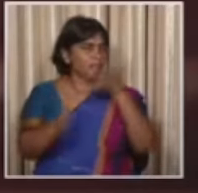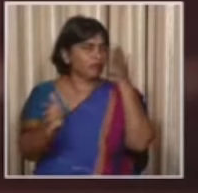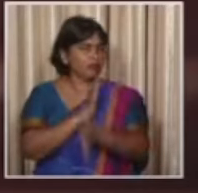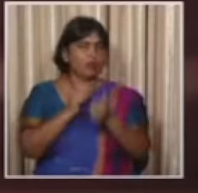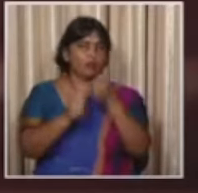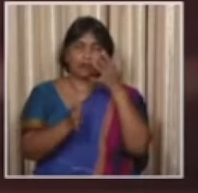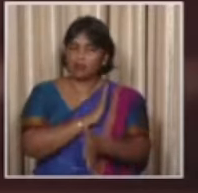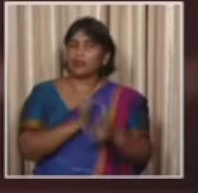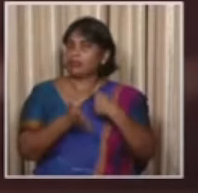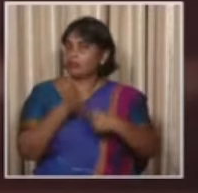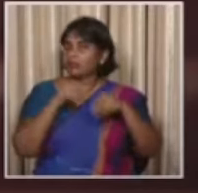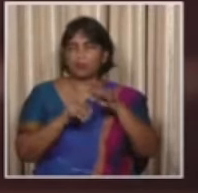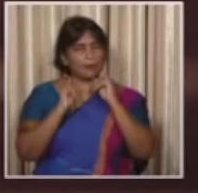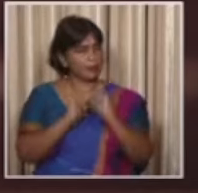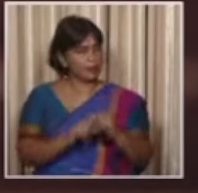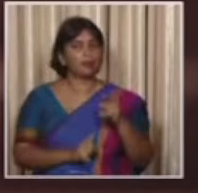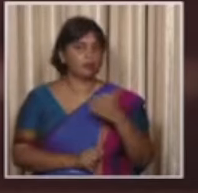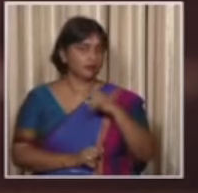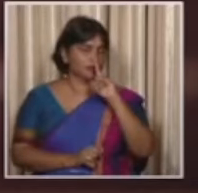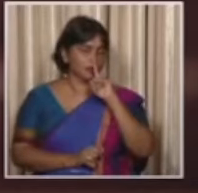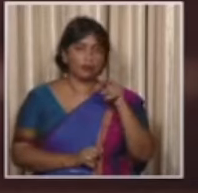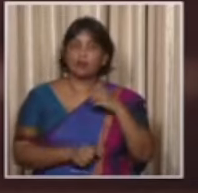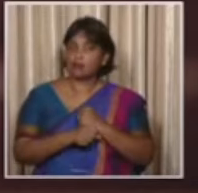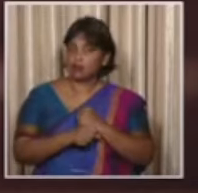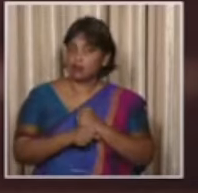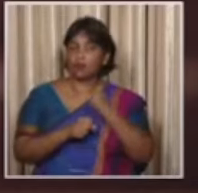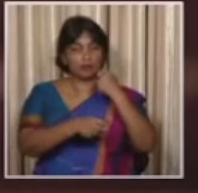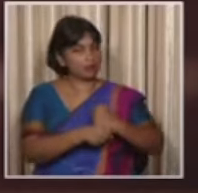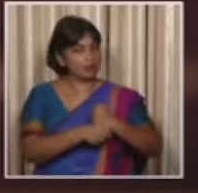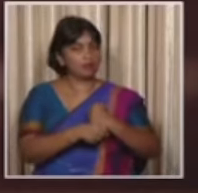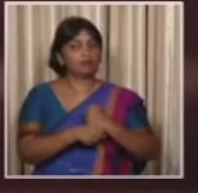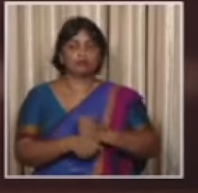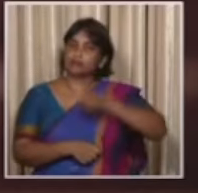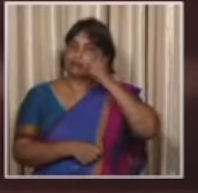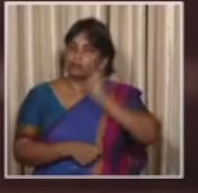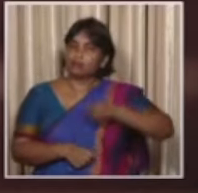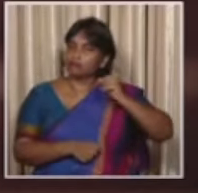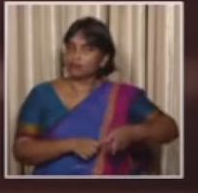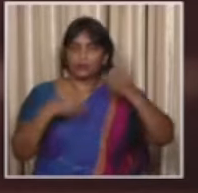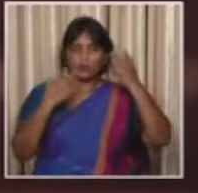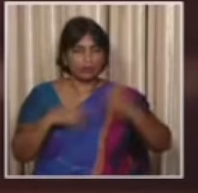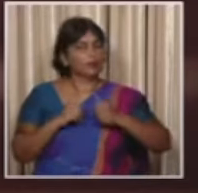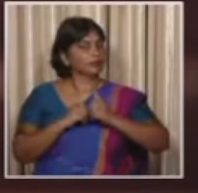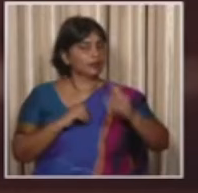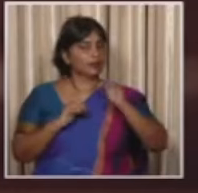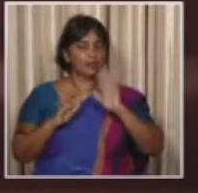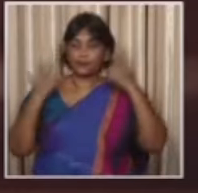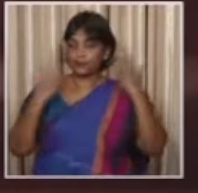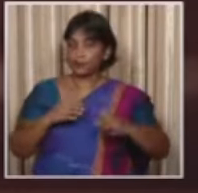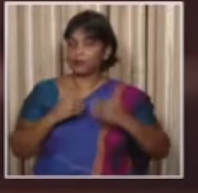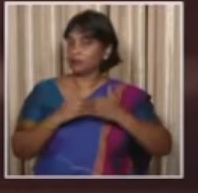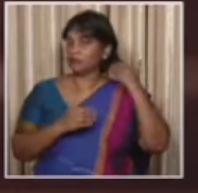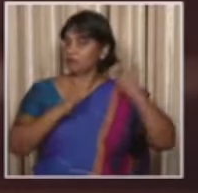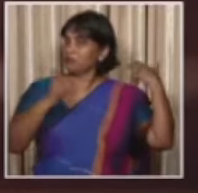දේශපාලන තීන්දුව ගත්තද? ඒක හරි වැරදි. මම කියන්නේ රජයන් දෙකක් එකඟ වෙලා යම් ආකාරයක එකඟතාවයකට ඇති කරාට පස්සේ දීර්ඝ